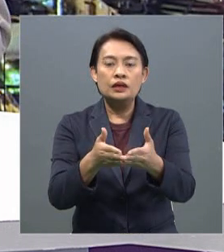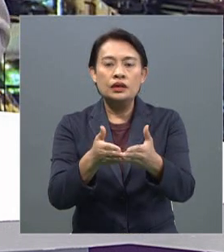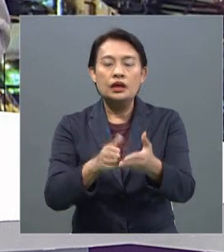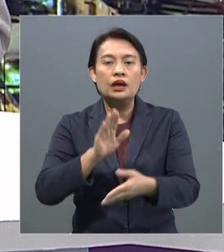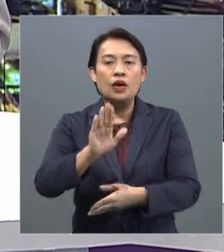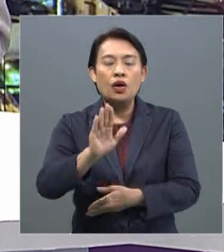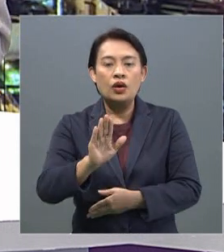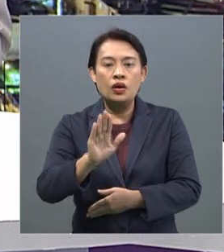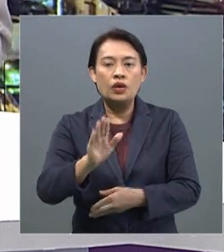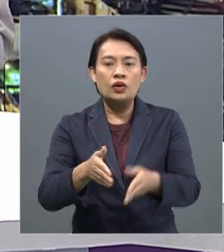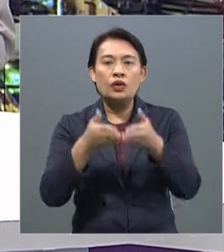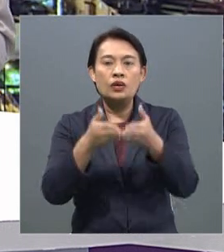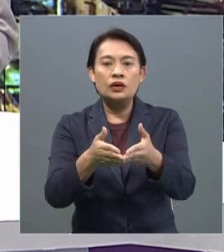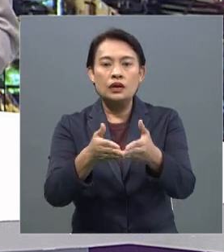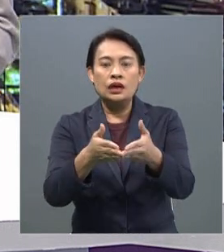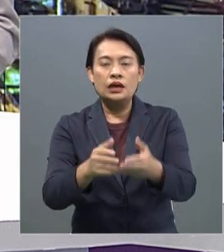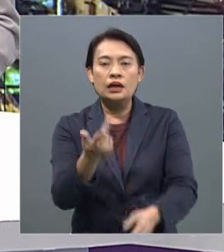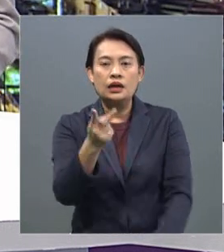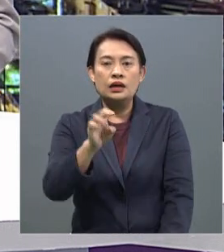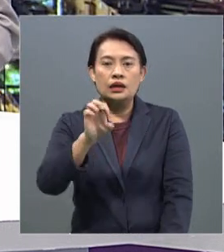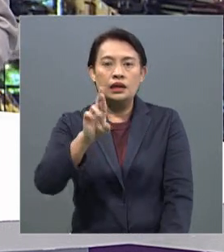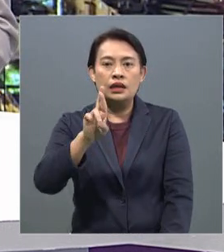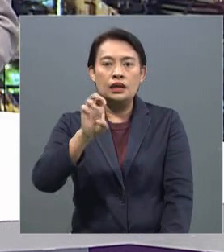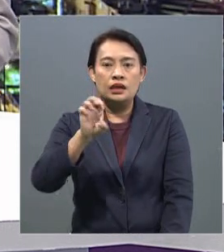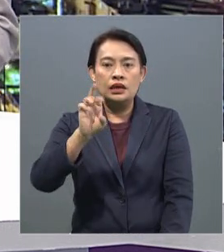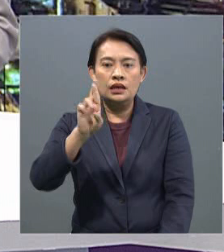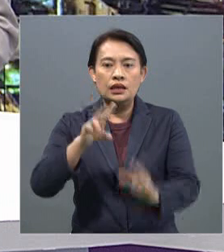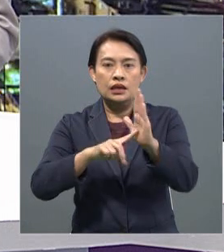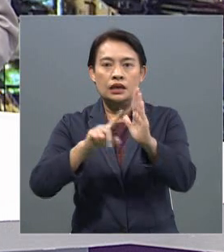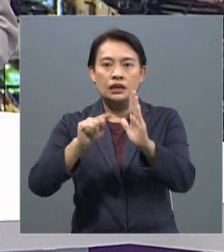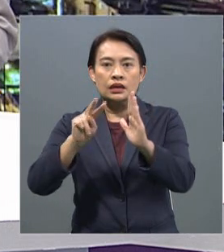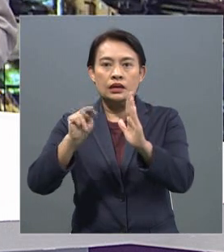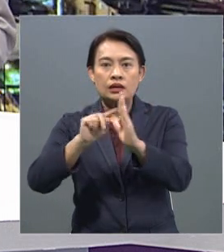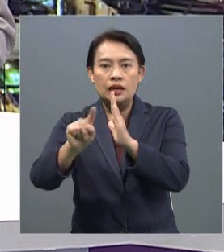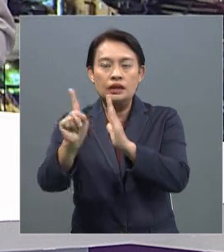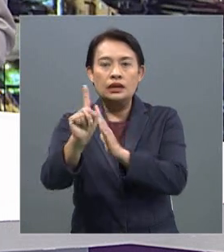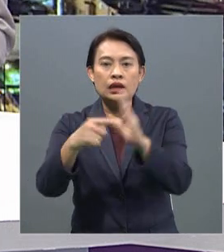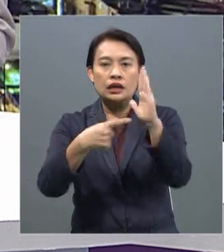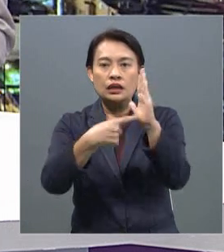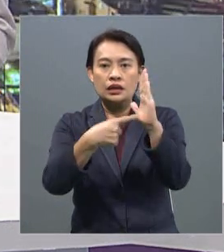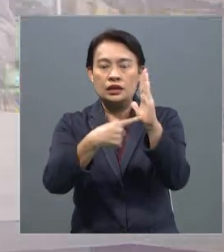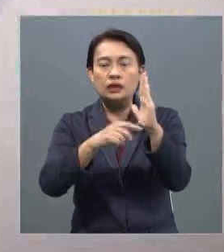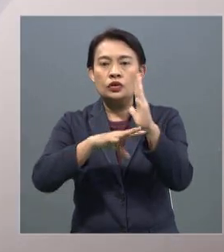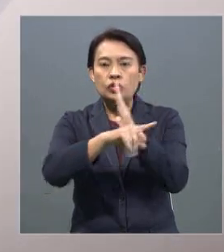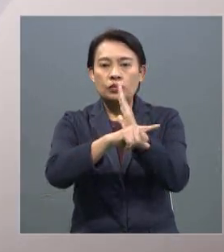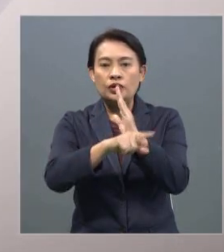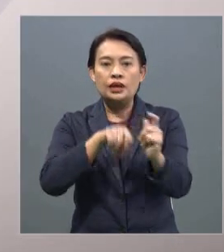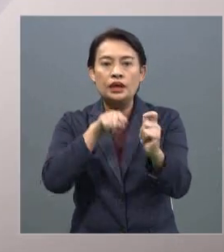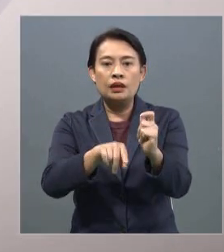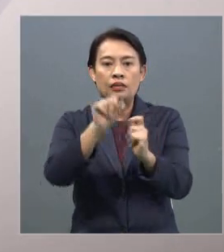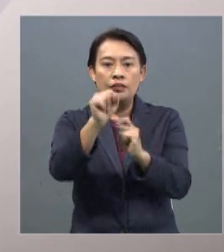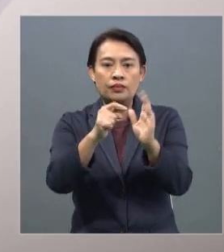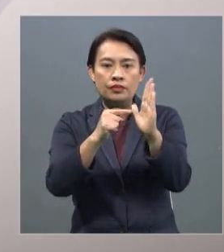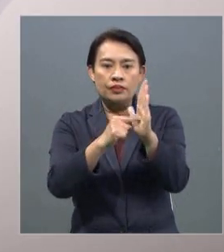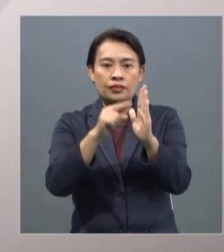คุณผู้ชมครับจอดอยู่ที่ท่าเทียบคือท่าแหลมเทียนที่อำเภอสัตหีบจังหวัดชลบุรีนะครับตอนนี้กองทัพ